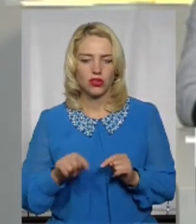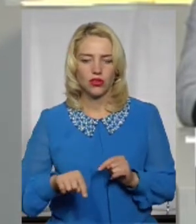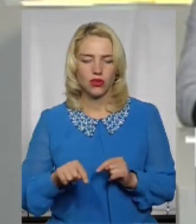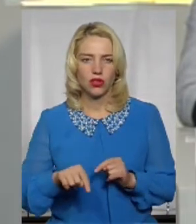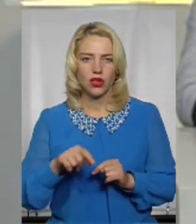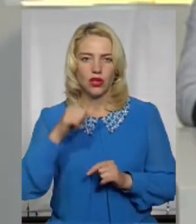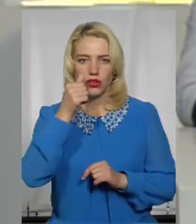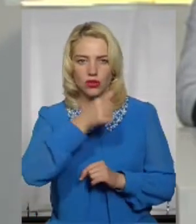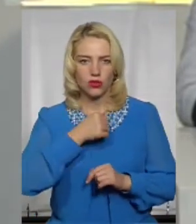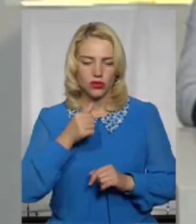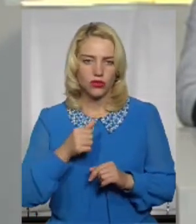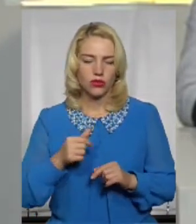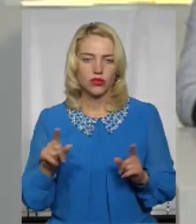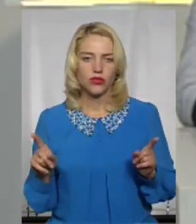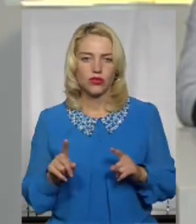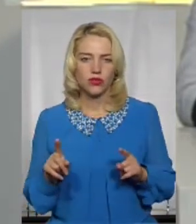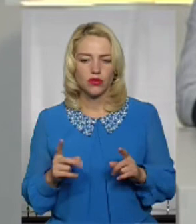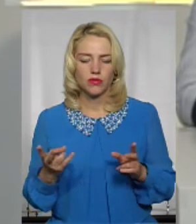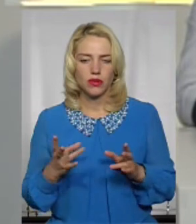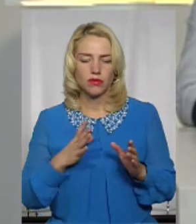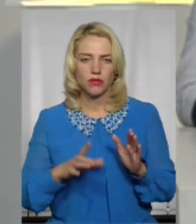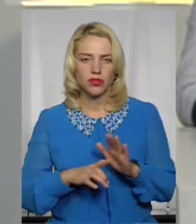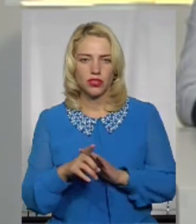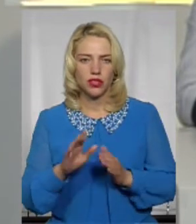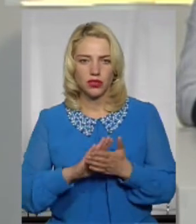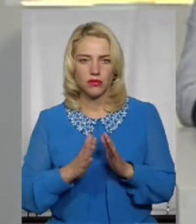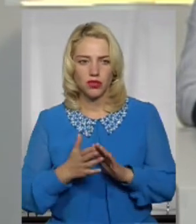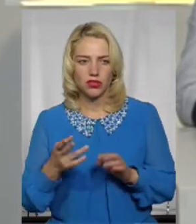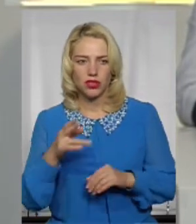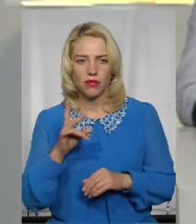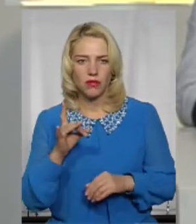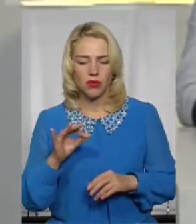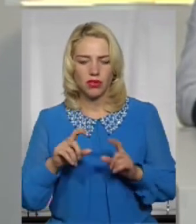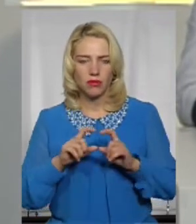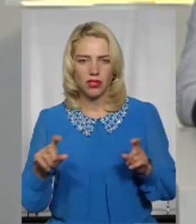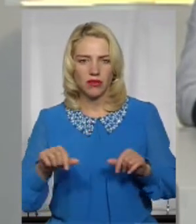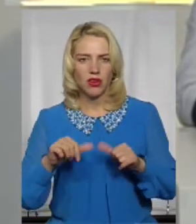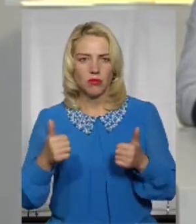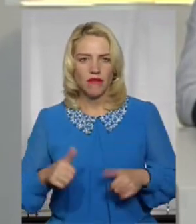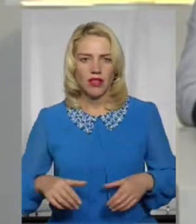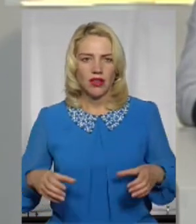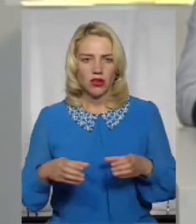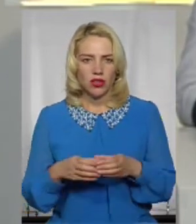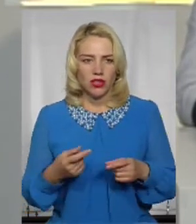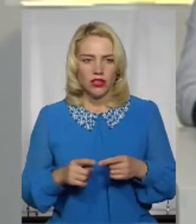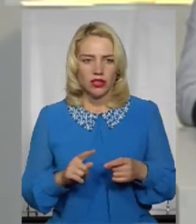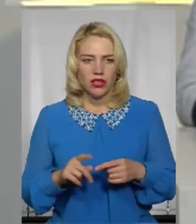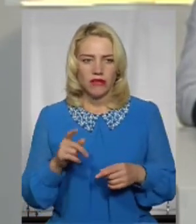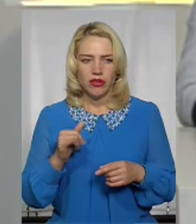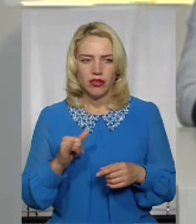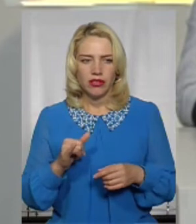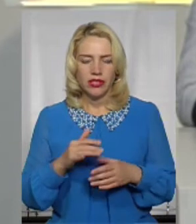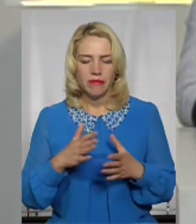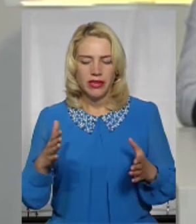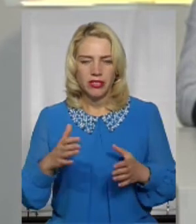року. З чого прийшлося починати? Положення про департамент, формування колективу, хоча більшість колективу – це